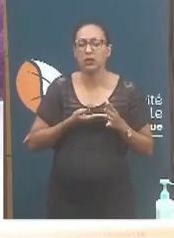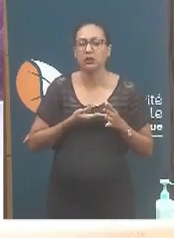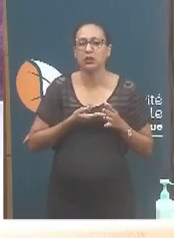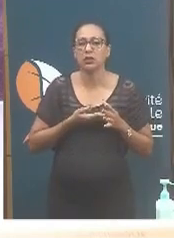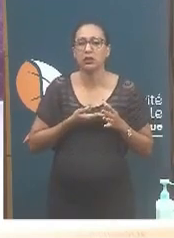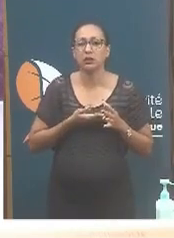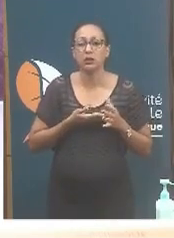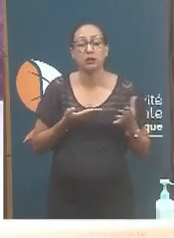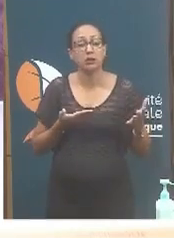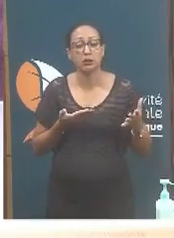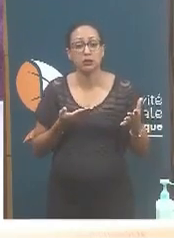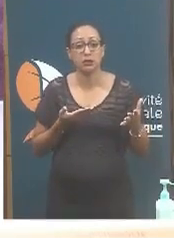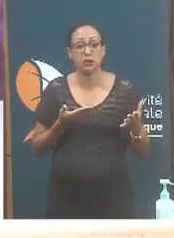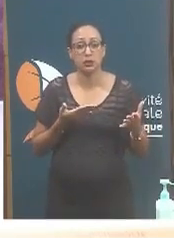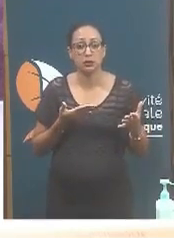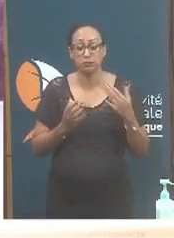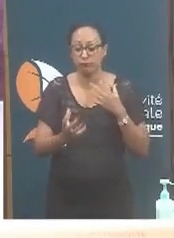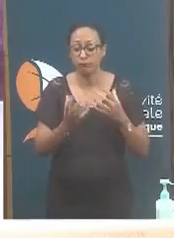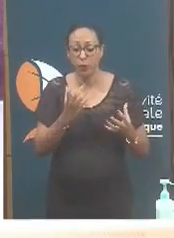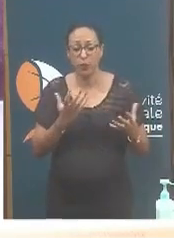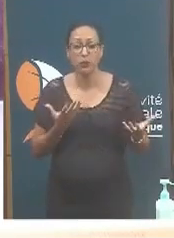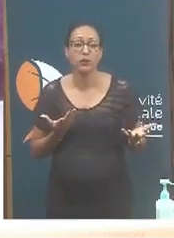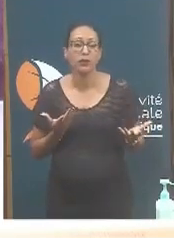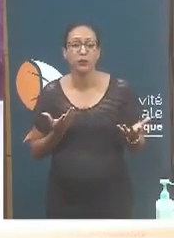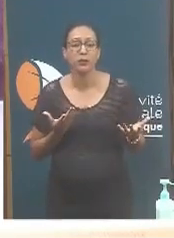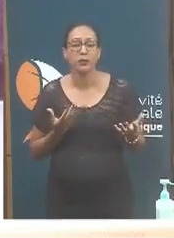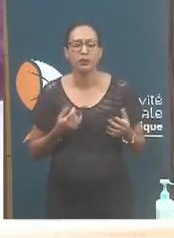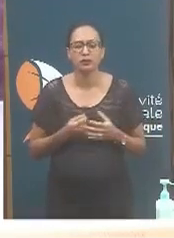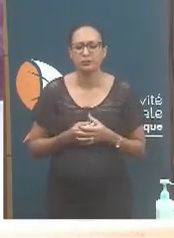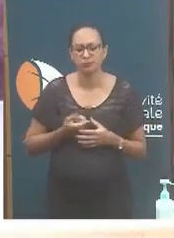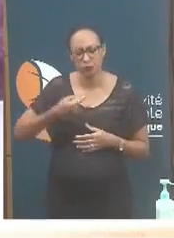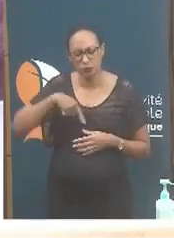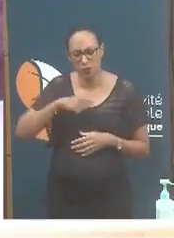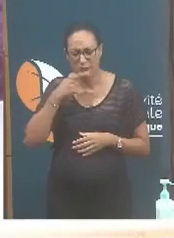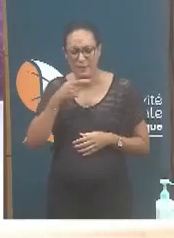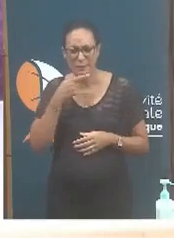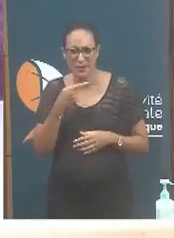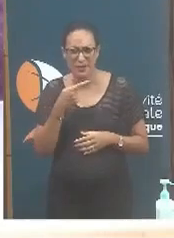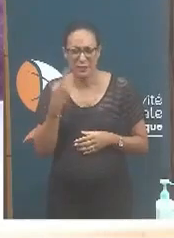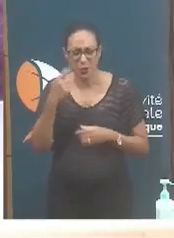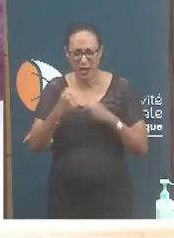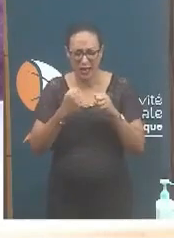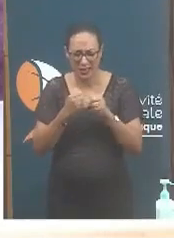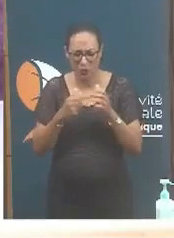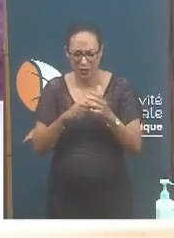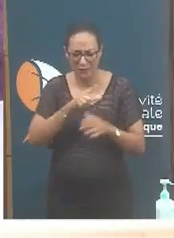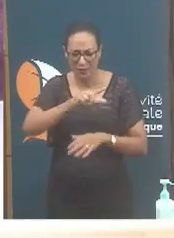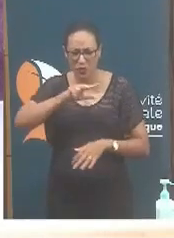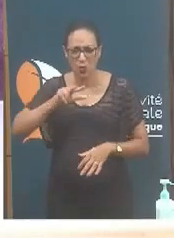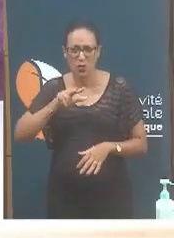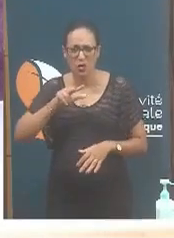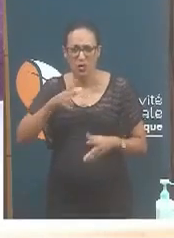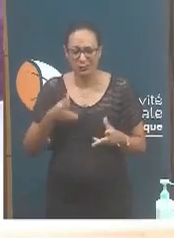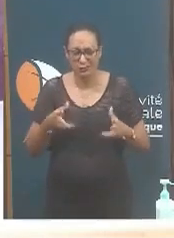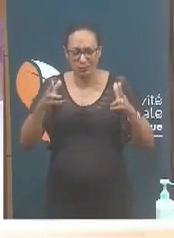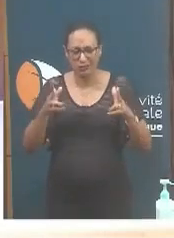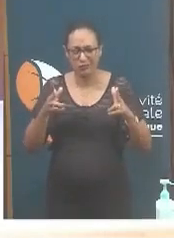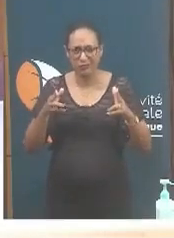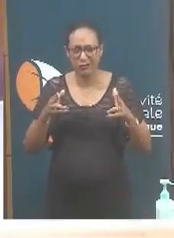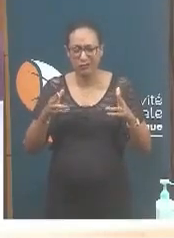C'est ce cas significatif. Or, nous sommes le débat d'orientation budgétaire de 2023. Eh